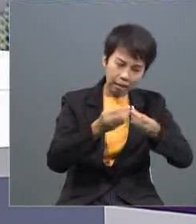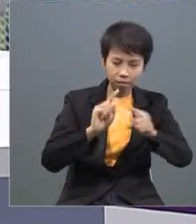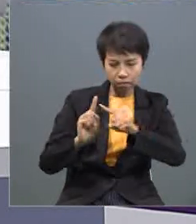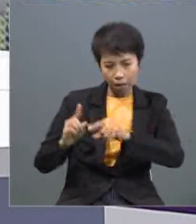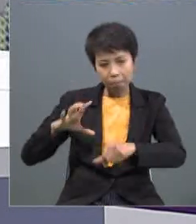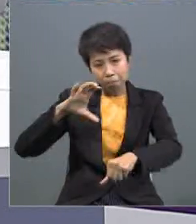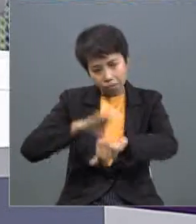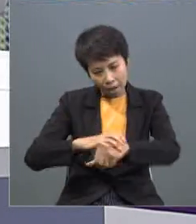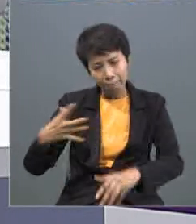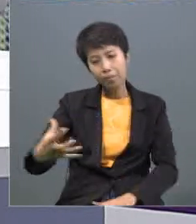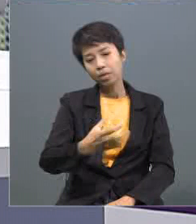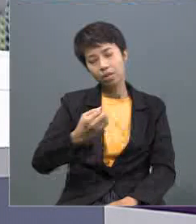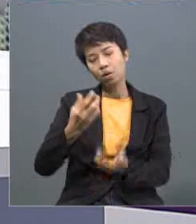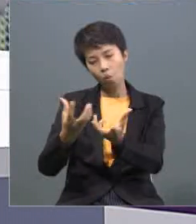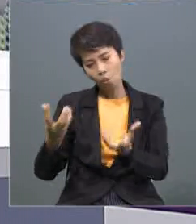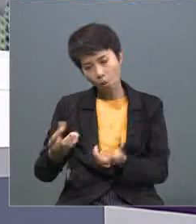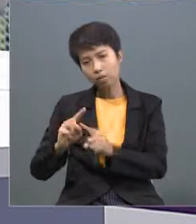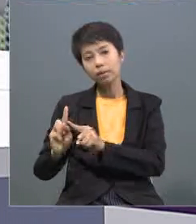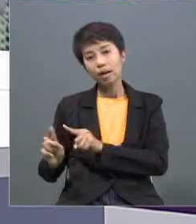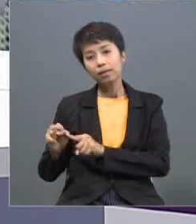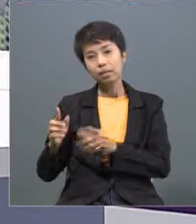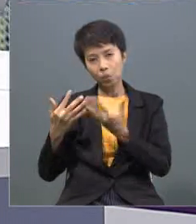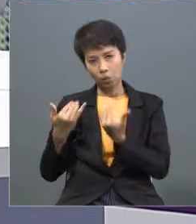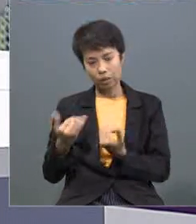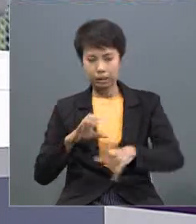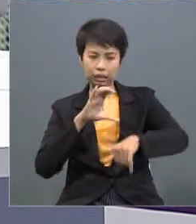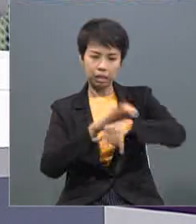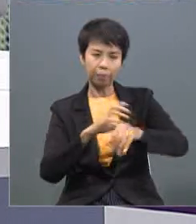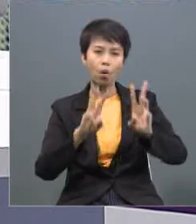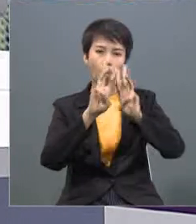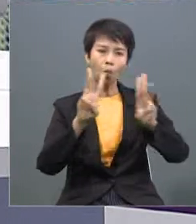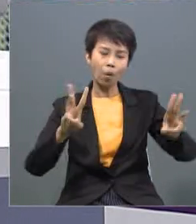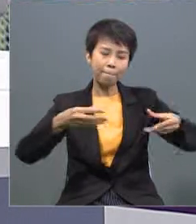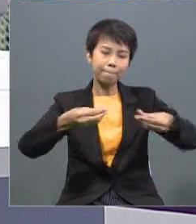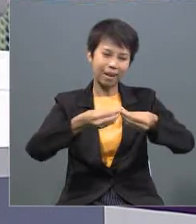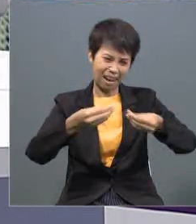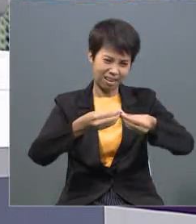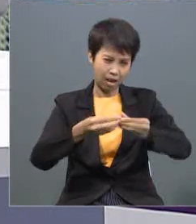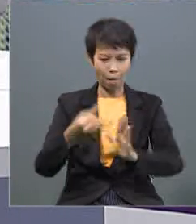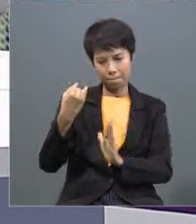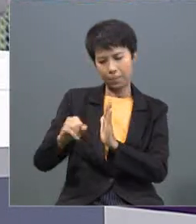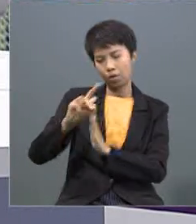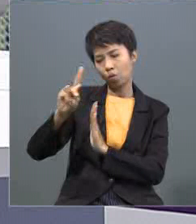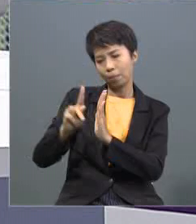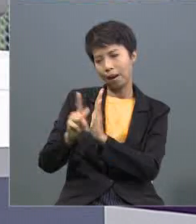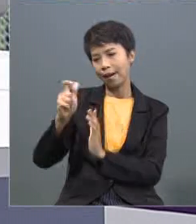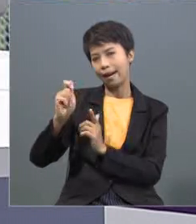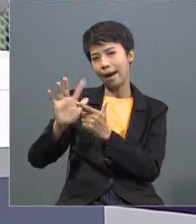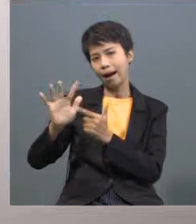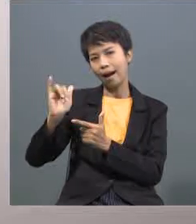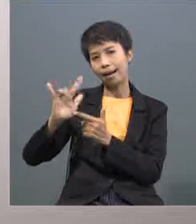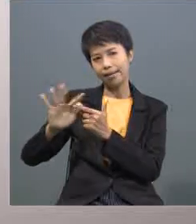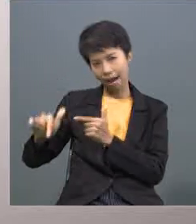มีการยึดทรัพย์นะคะการปรับปรามจับกุมผู้กระทำผิดโดยเฉพาะเว็บพนันนอกจากเป็นคดีทางอาญาแล้วยังถือเป็นการฟอกเงิน